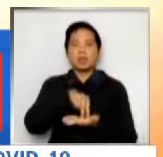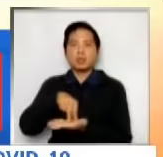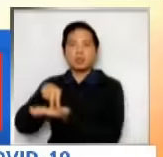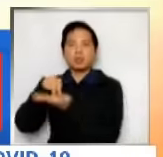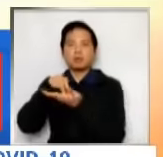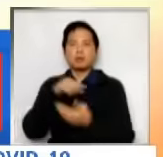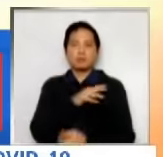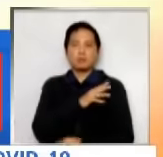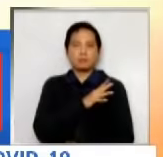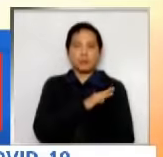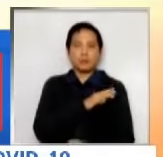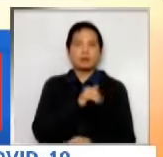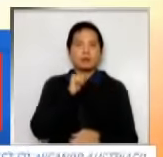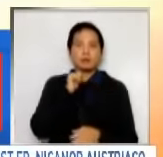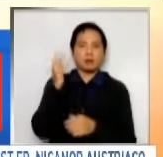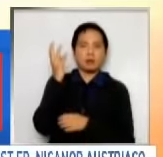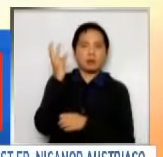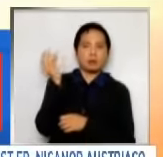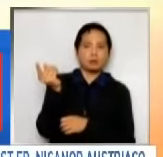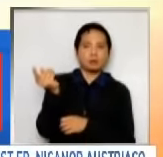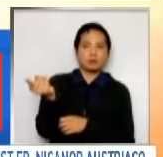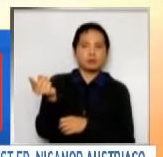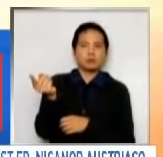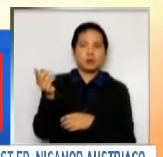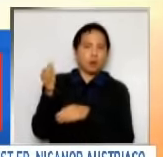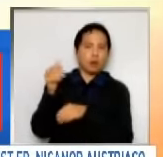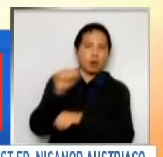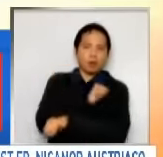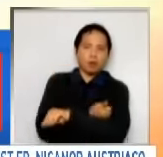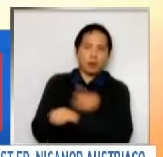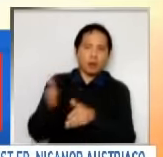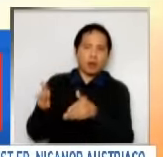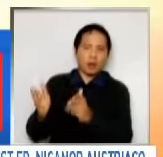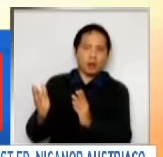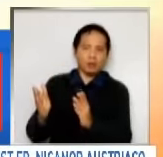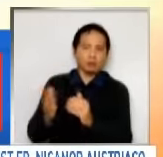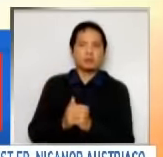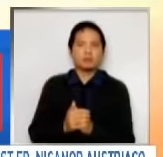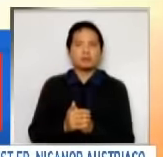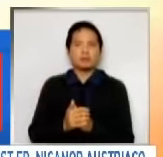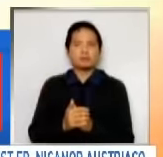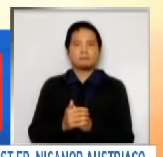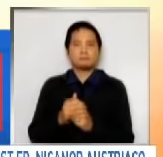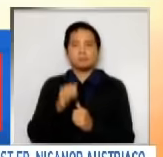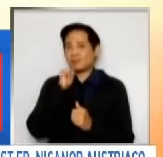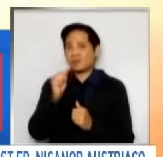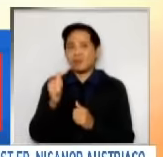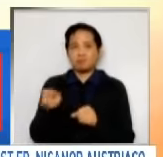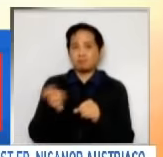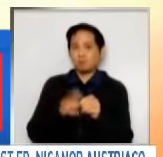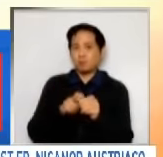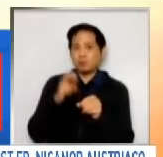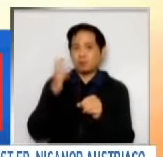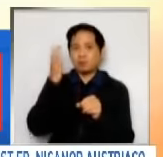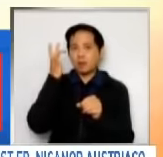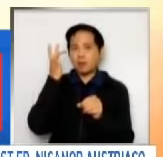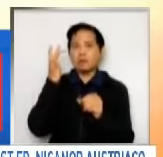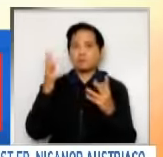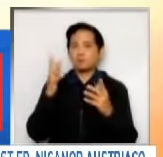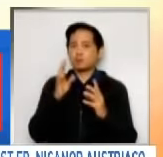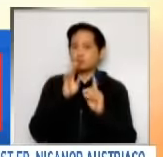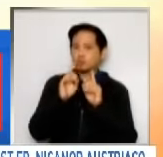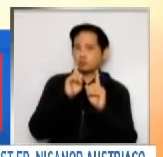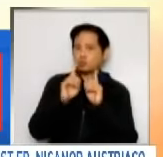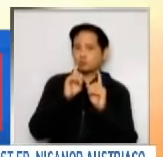persons outside of residence. Kung kaya't hindi po sila sinasakay dahil nga po kinausap namin mga operators that we will impose the